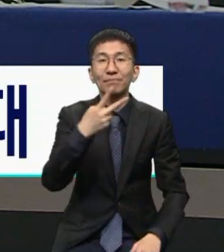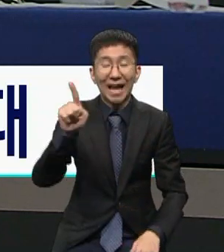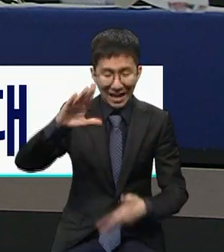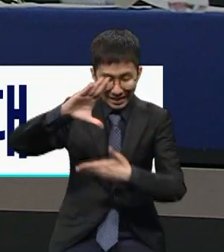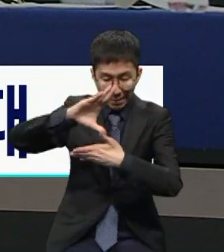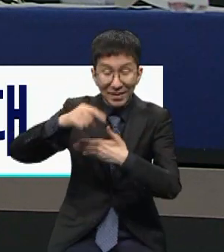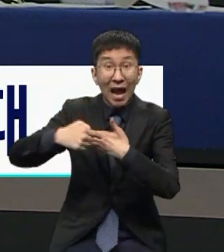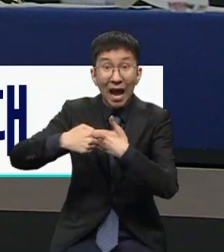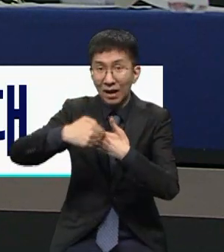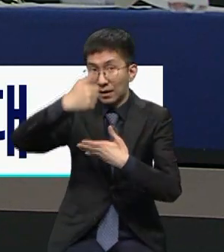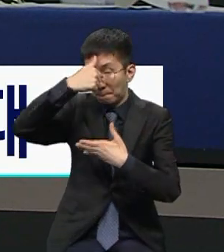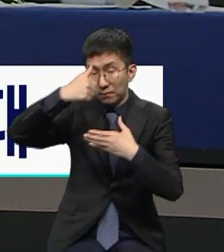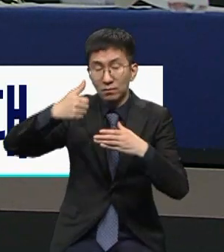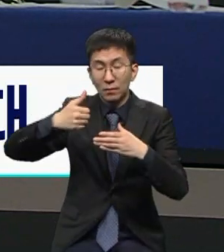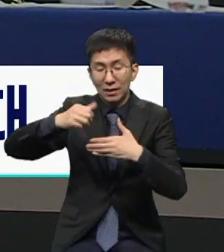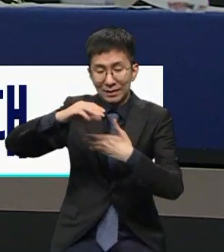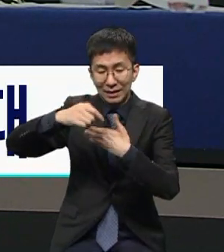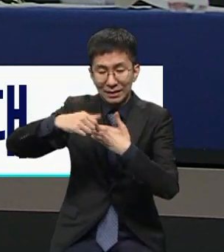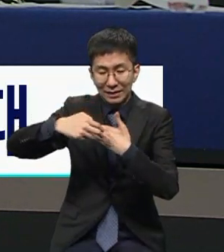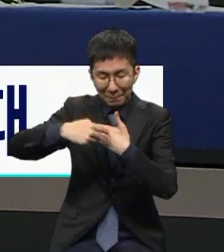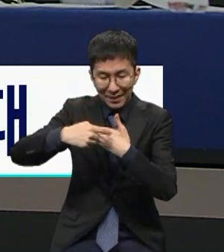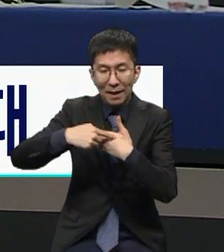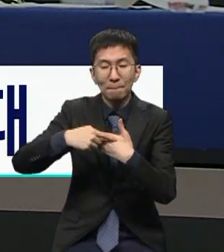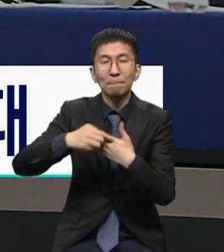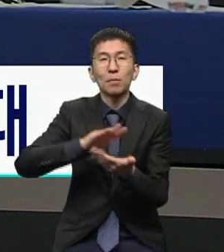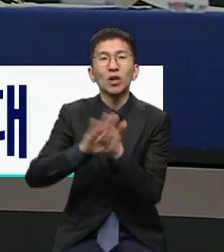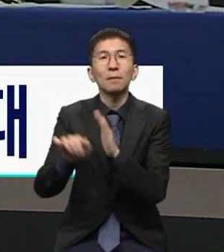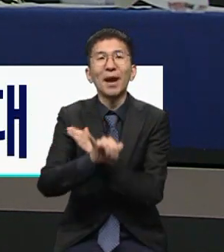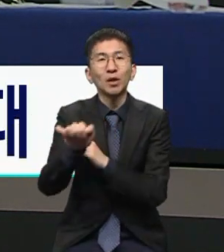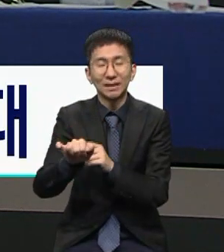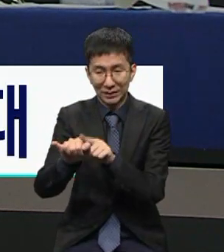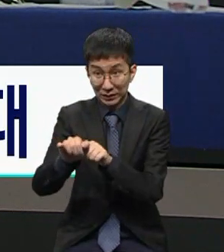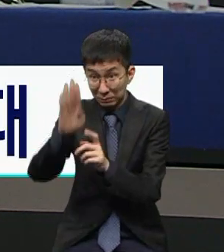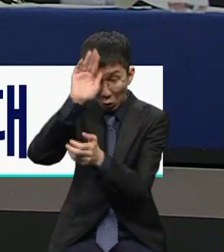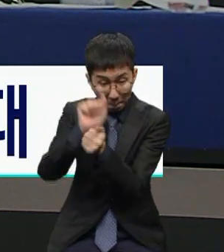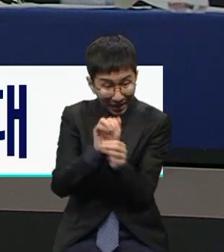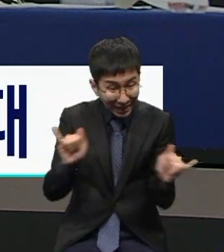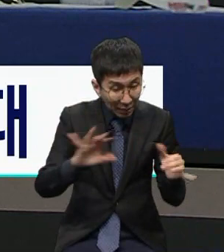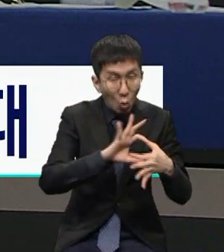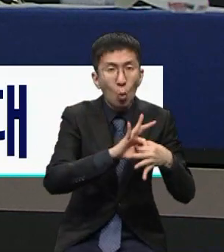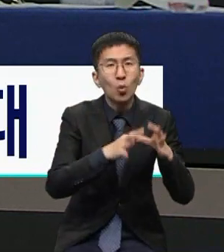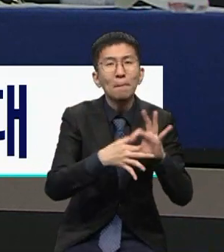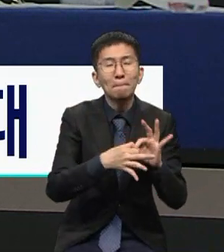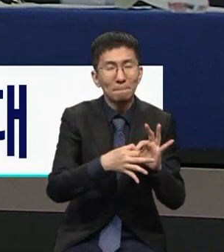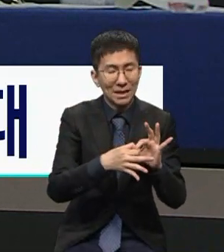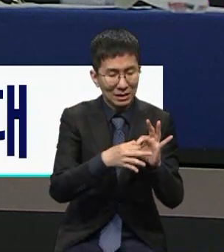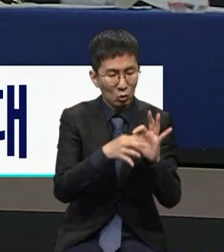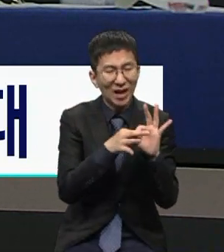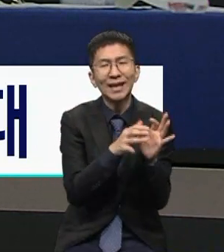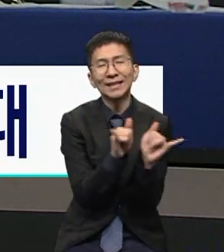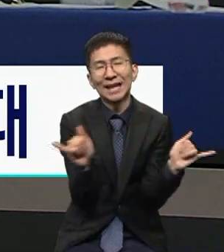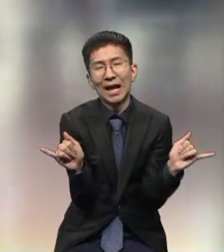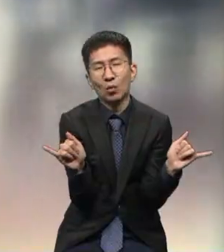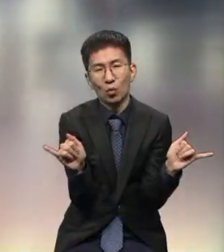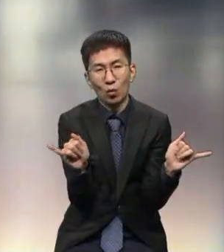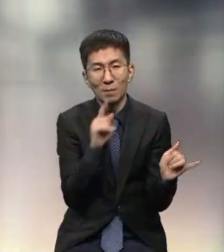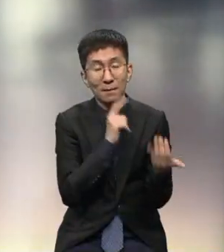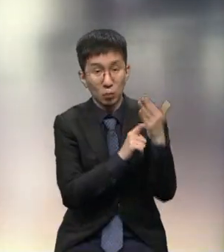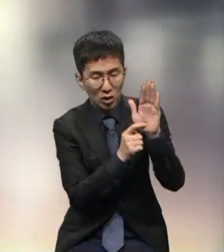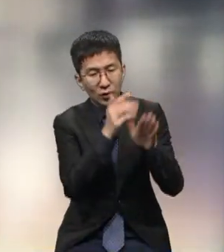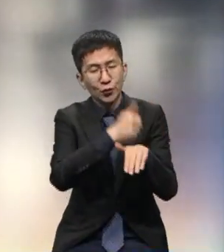올림픽 관계자로 뒤늦게 드러나면서 비판이 거세지고 있습니다. 도쿄에서 유성재 특파원입니다.